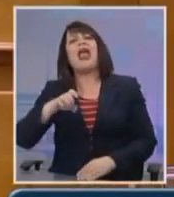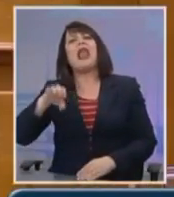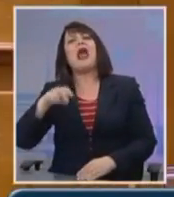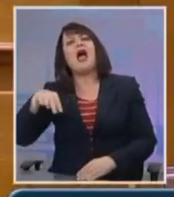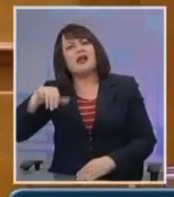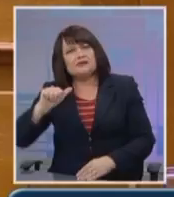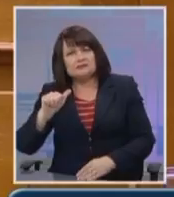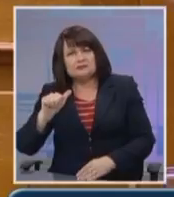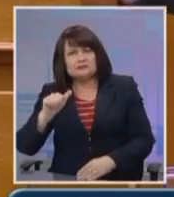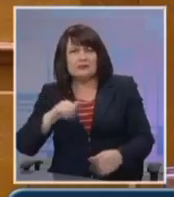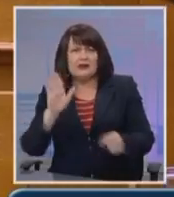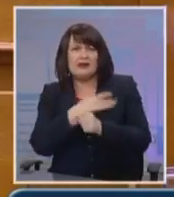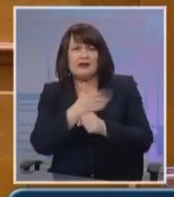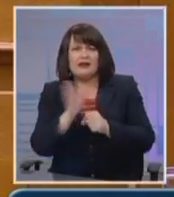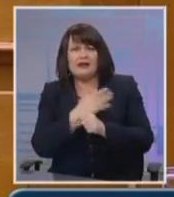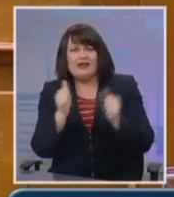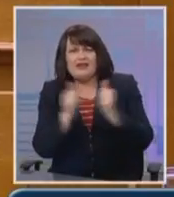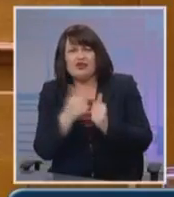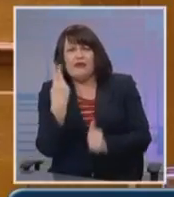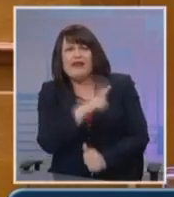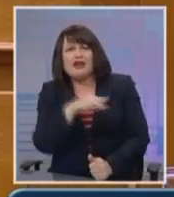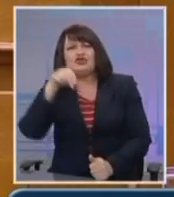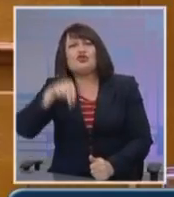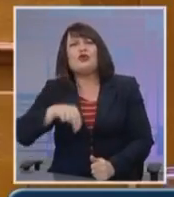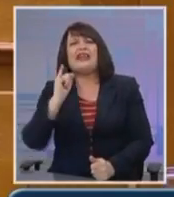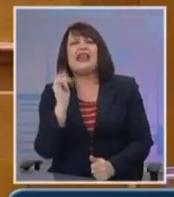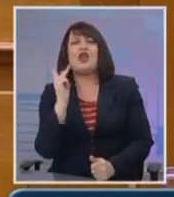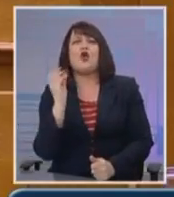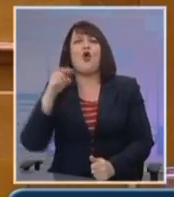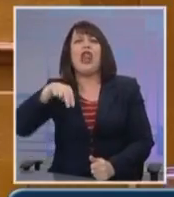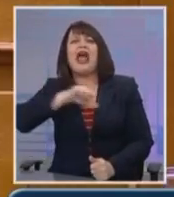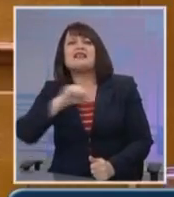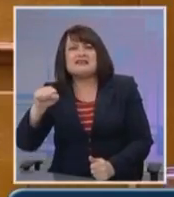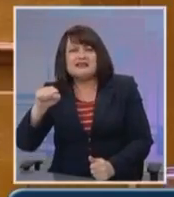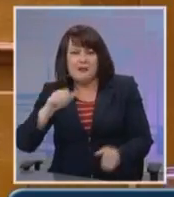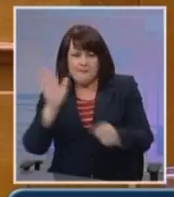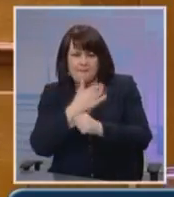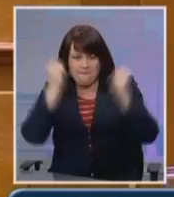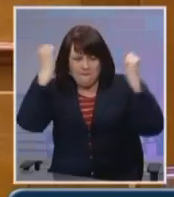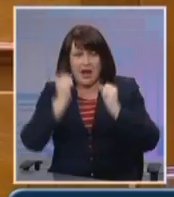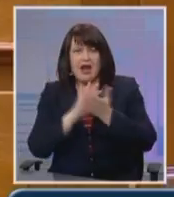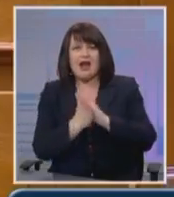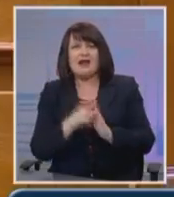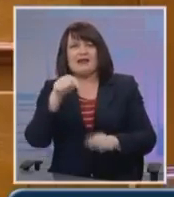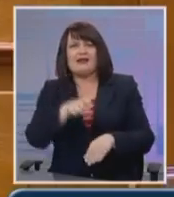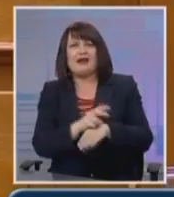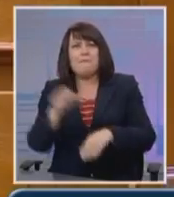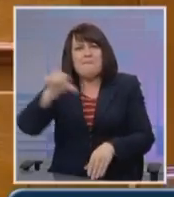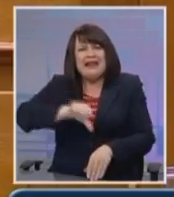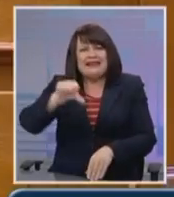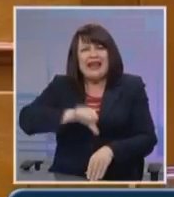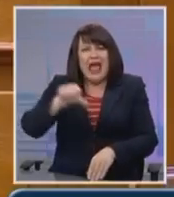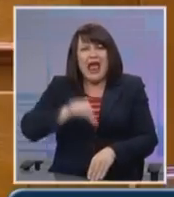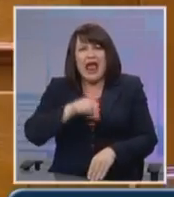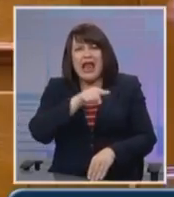Η Βενεζουέλα έχει καταστραφεί από το φίλο σας Νικολάς. Σήμερα η χώρα που διαθέτει τα μεγαλύτερα αποθέματα πετρελαίου,